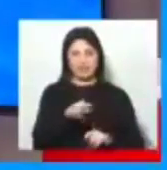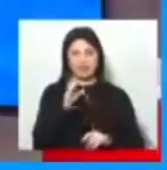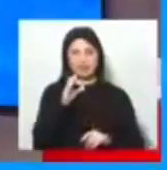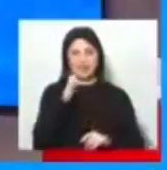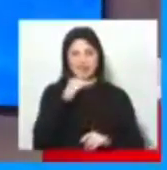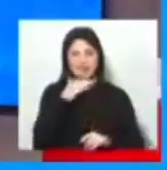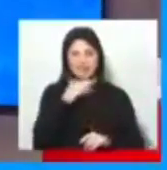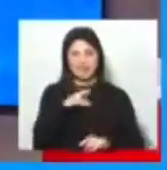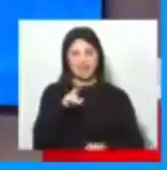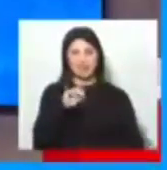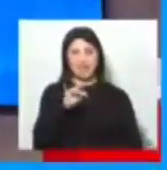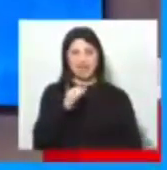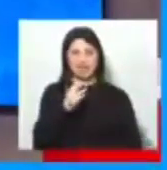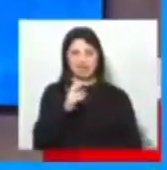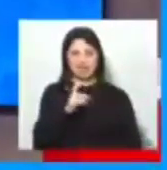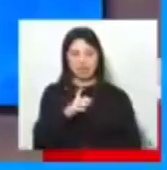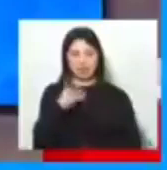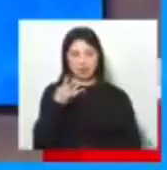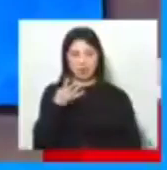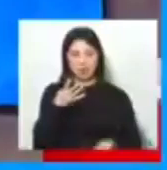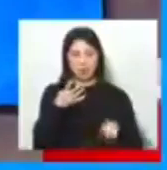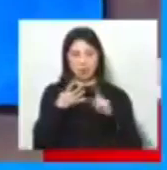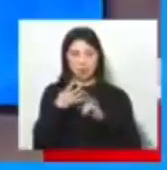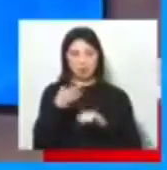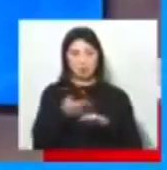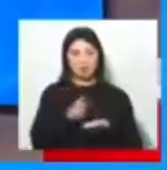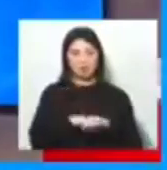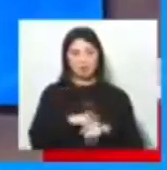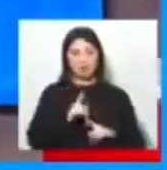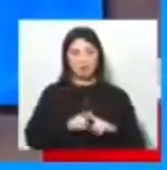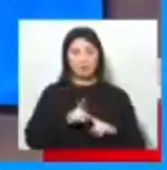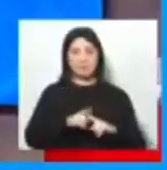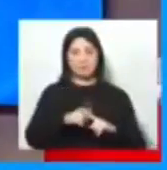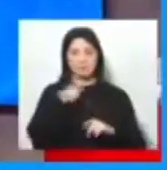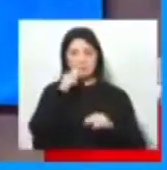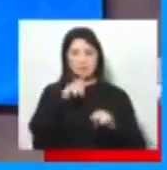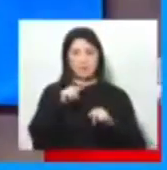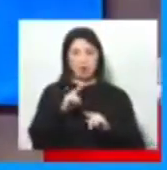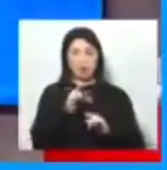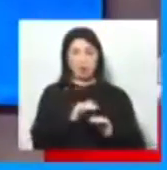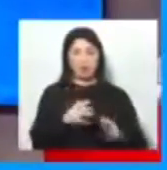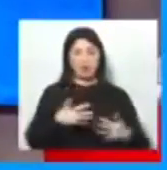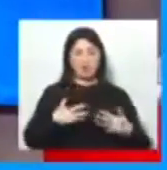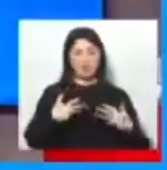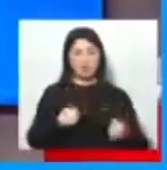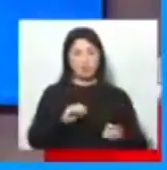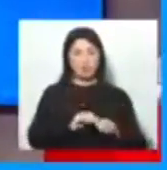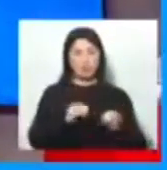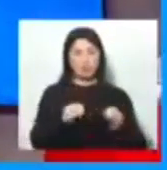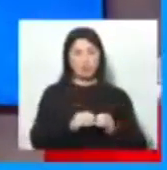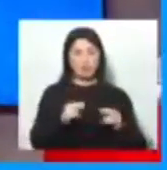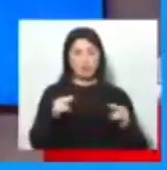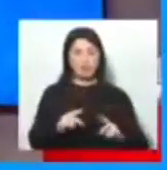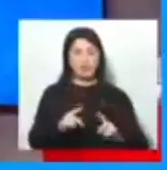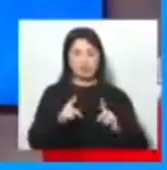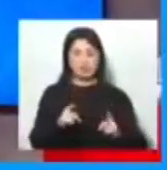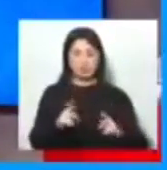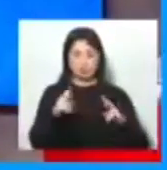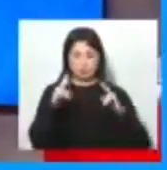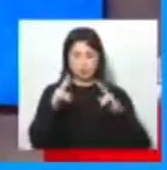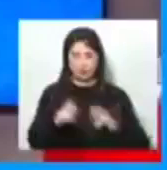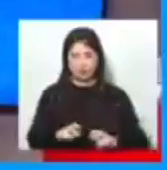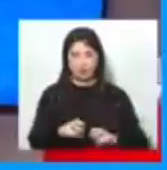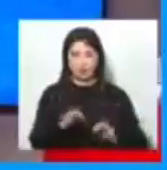ვერცხლისწყალი. ამ 4 ელემენტის მძიმე მეტალის ბრალეულობა ბავშვების ჯანმრთელობის პრობლემებში დადასტურებულია